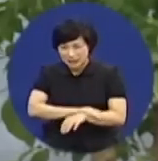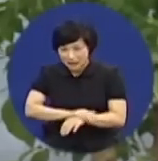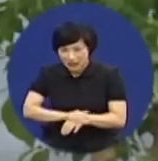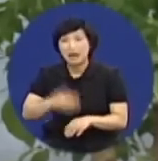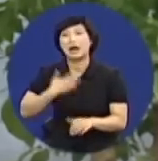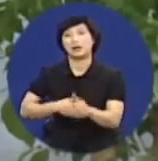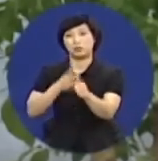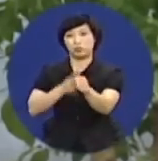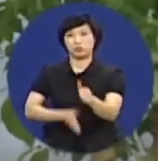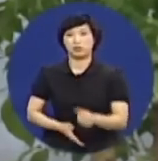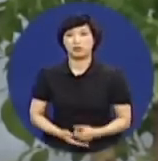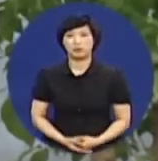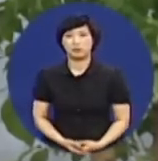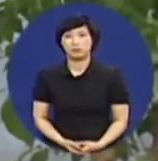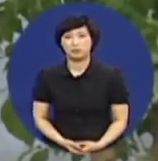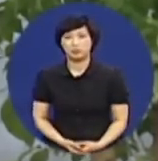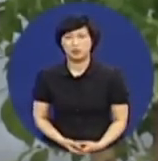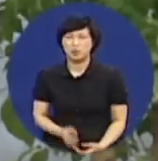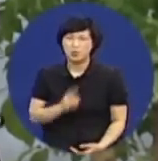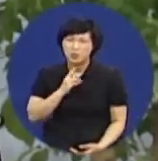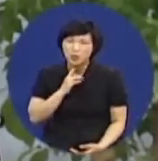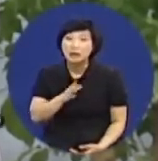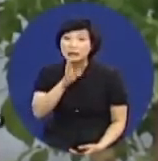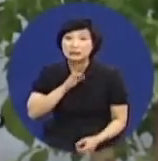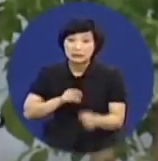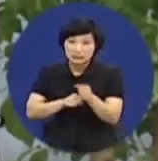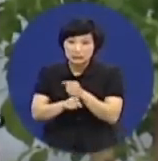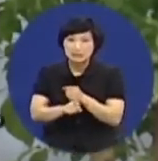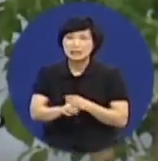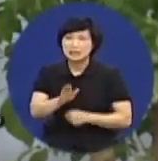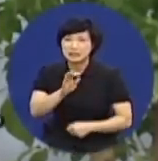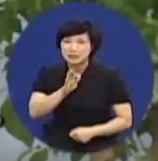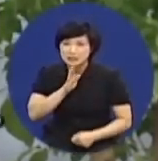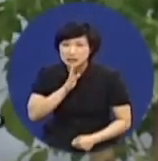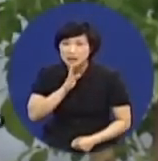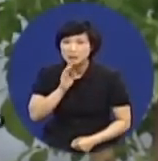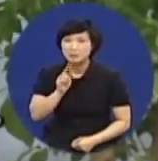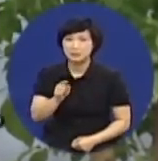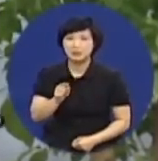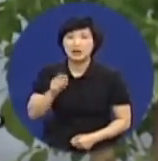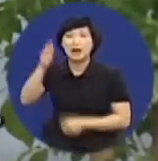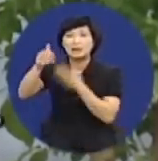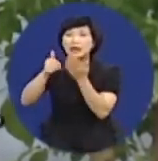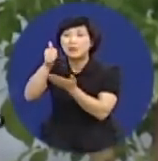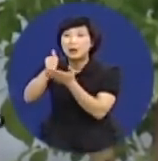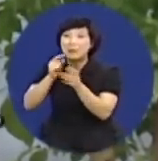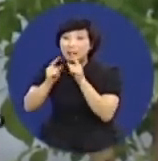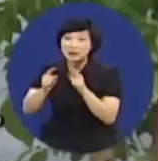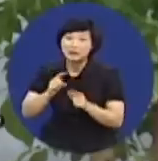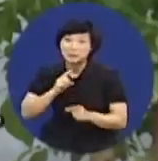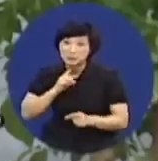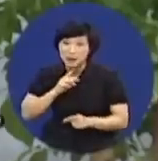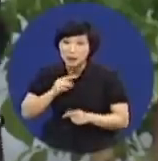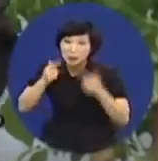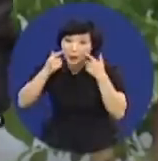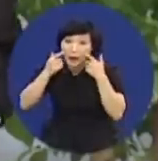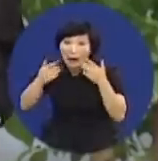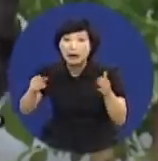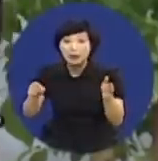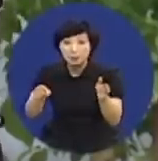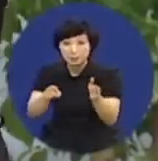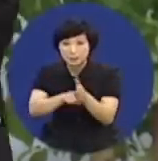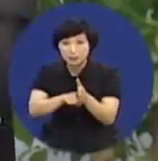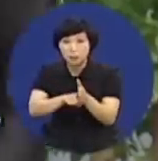という事実をよく認識して、唯一の真理であり、誠である神様の御言葉だけを信じ